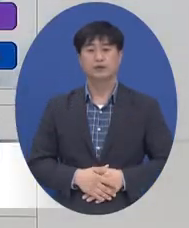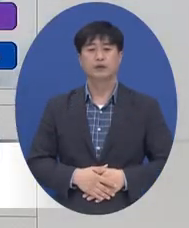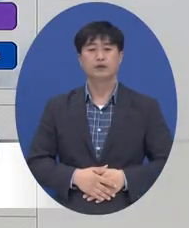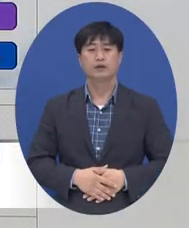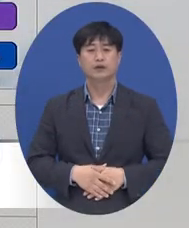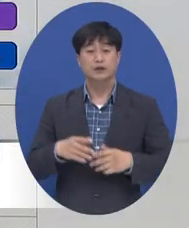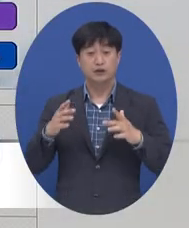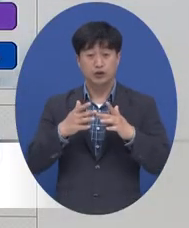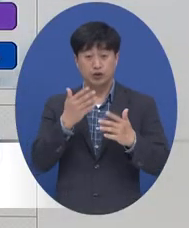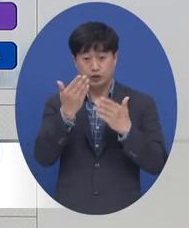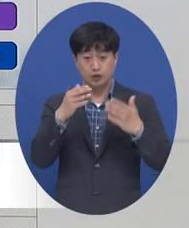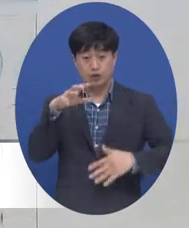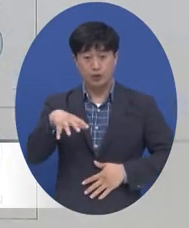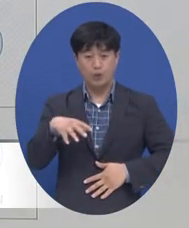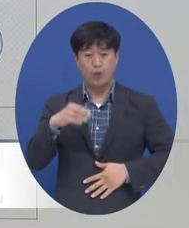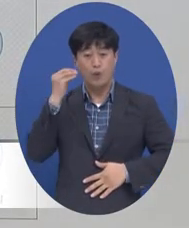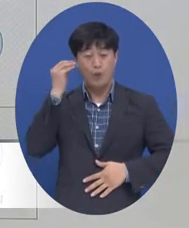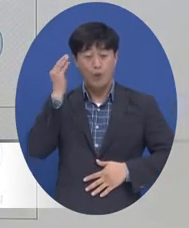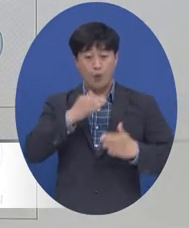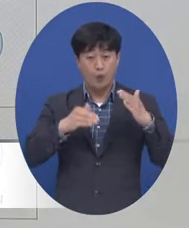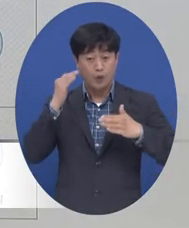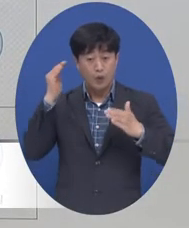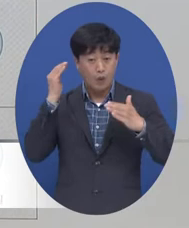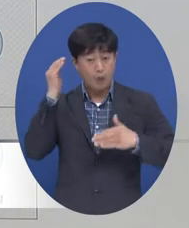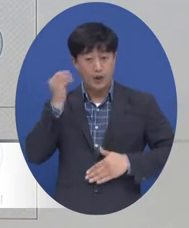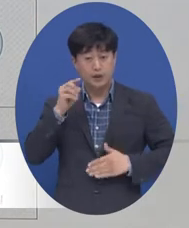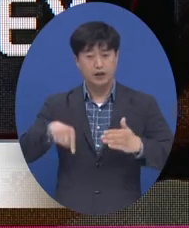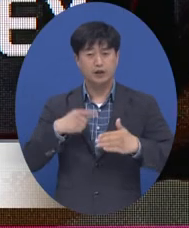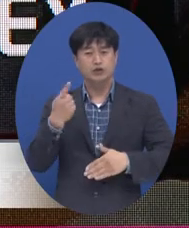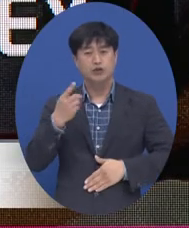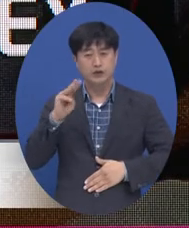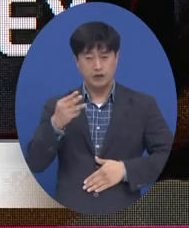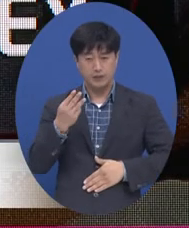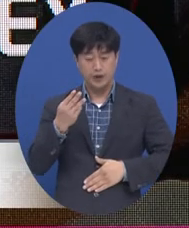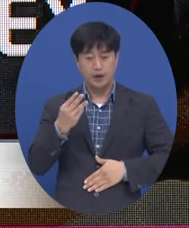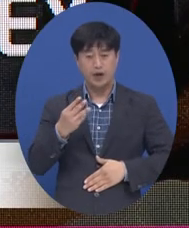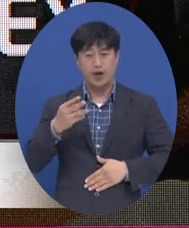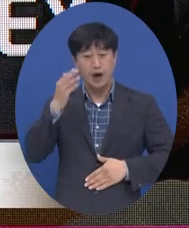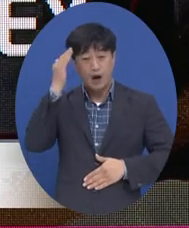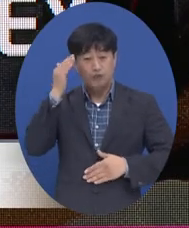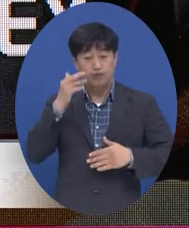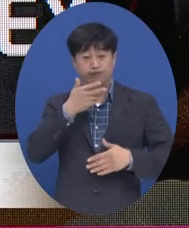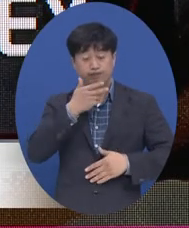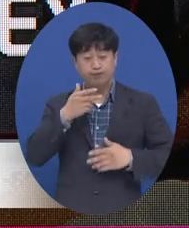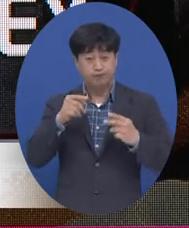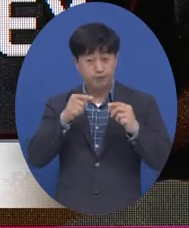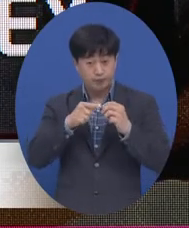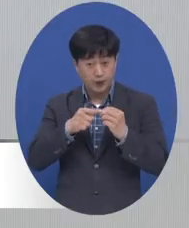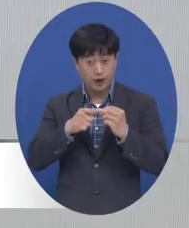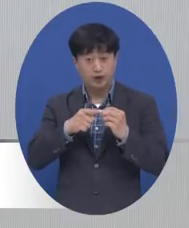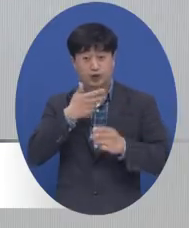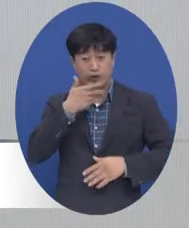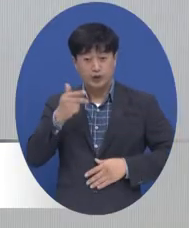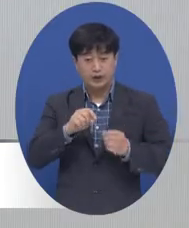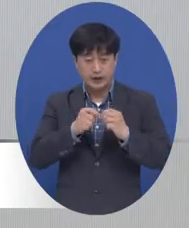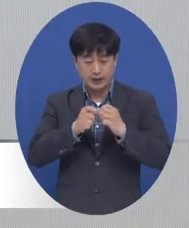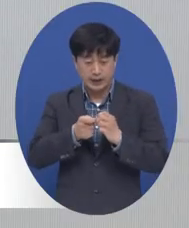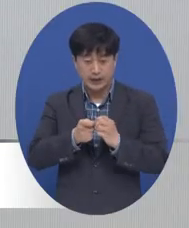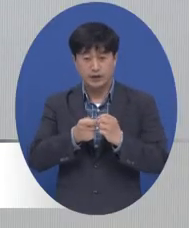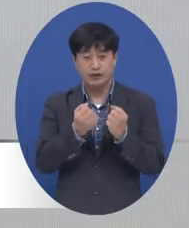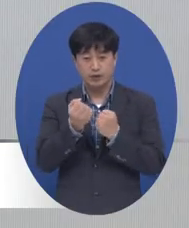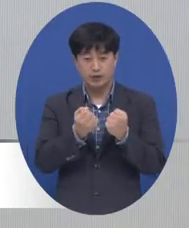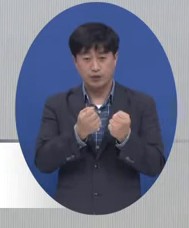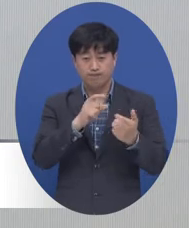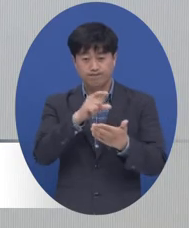온라인 전시장은 공식 홈페이지 내 1,300개의 제품을 국문과 영문 상세 설명으로 자세히 곁들여